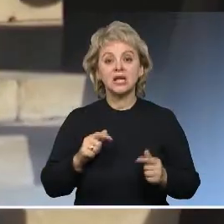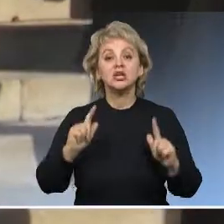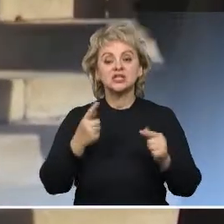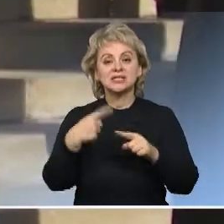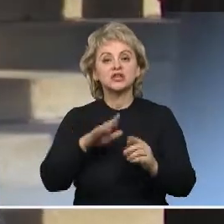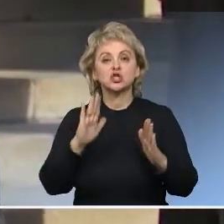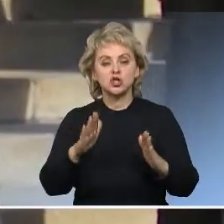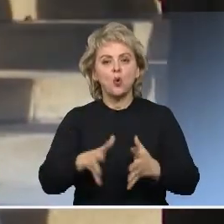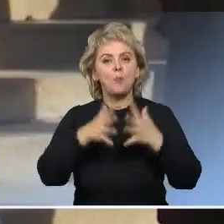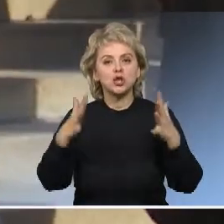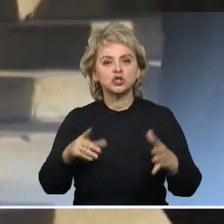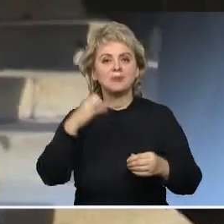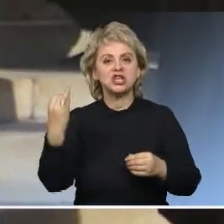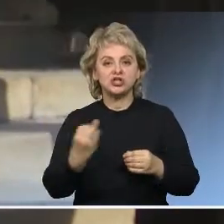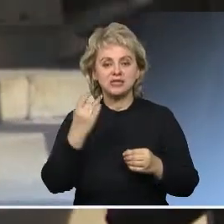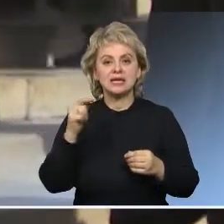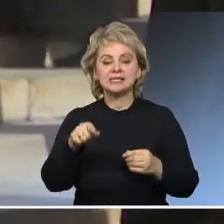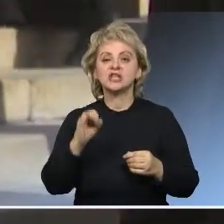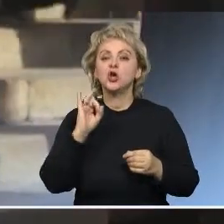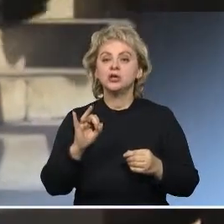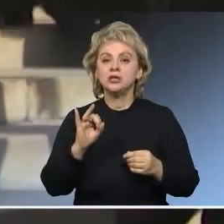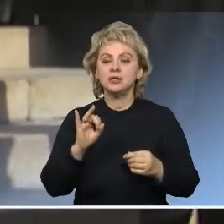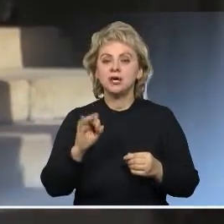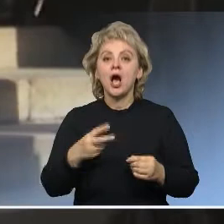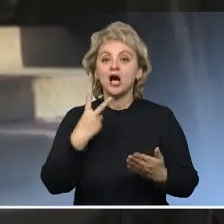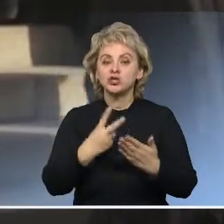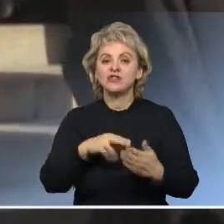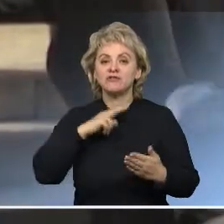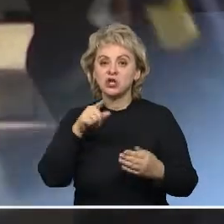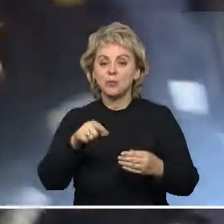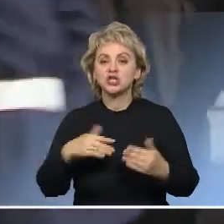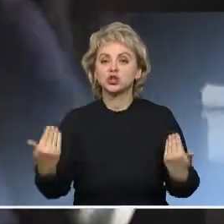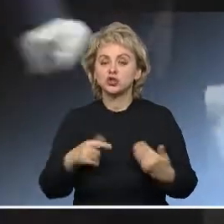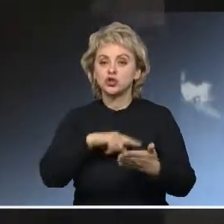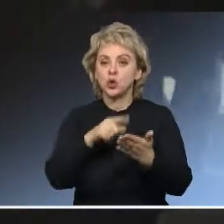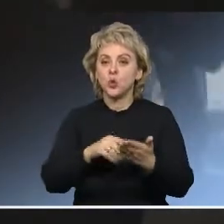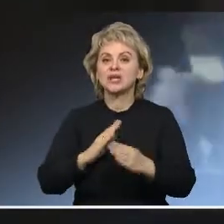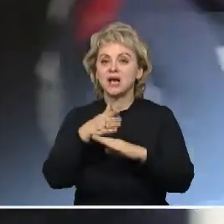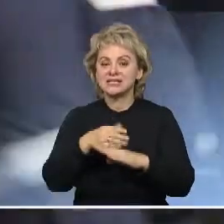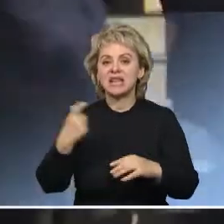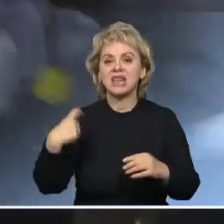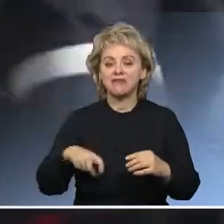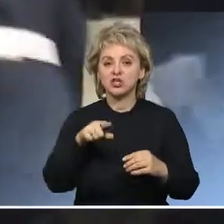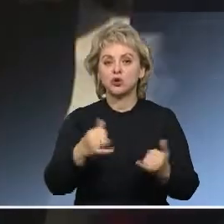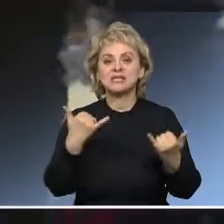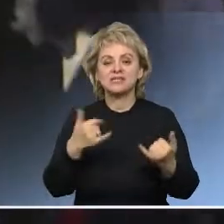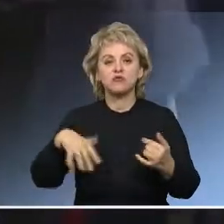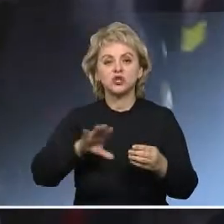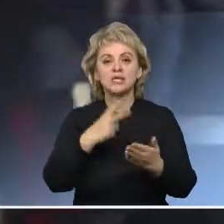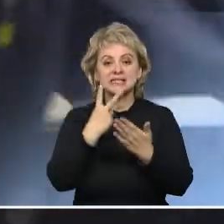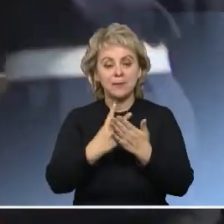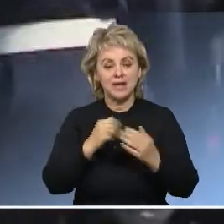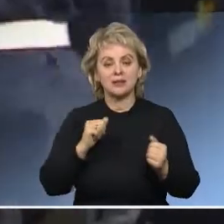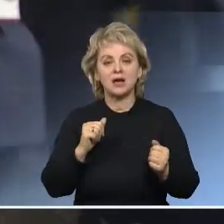Действительно, это становится масштабнее, интересней и, очевидно, внимание жителей города, гостей. Новочеркасска сегодня очень